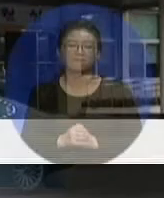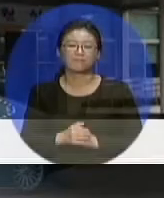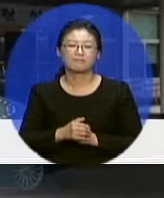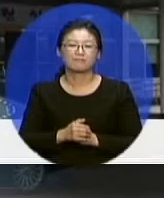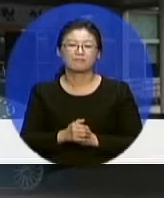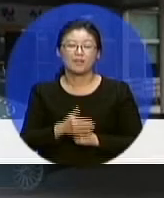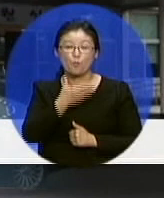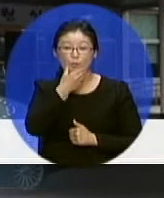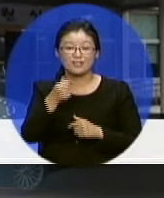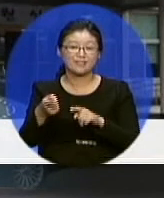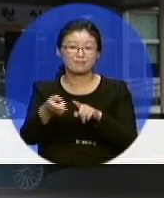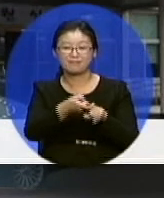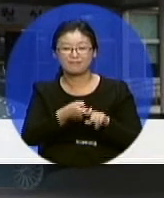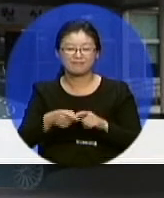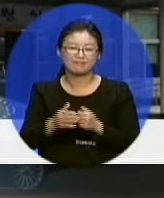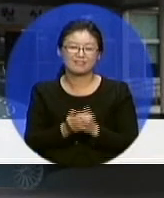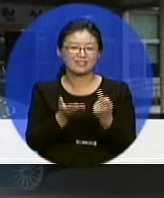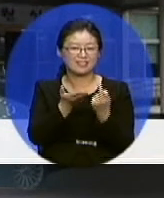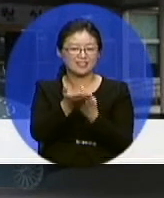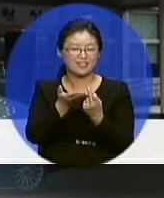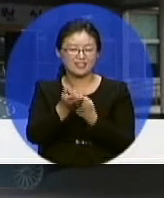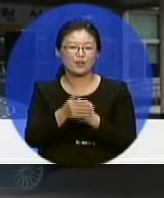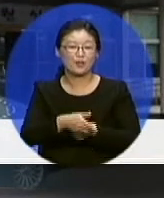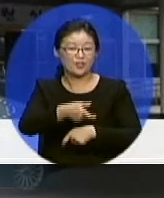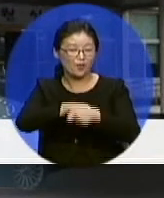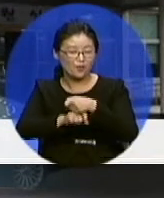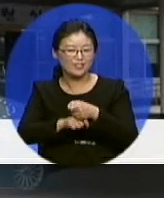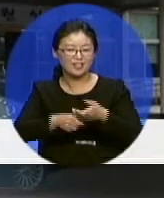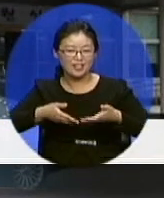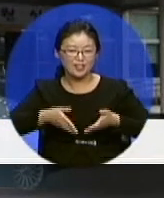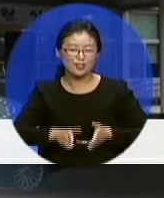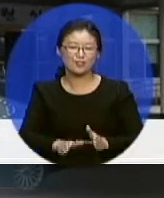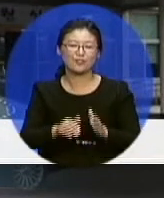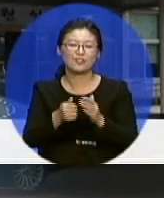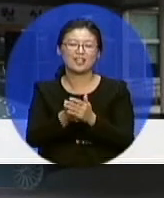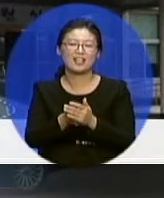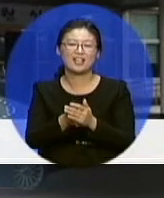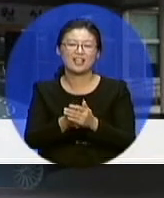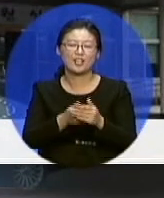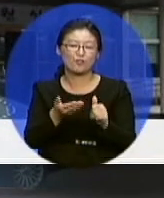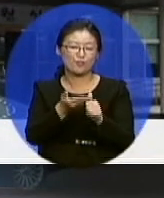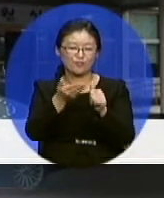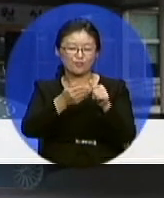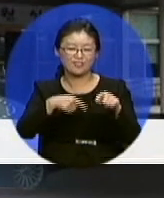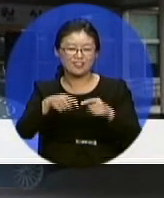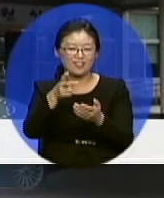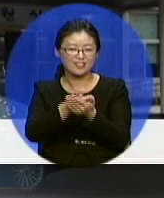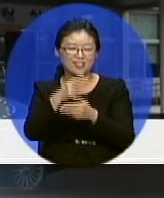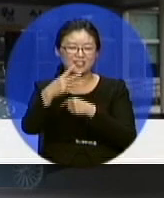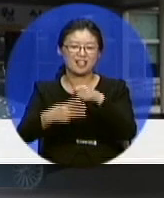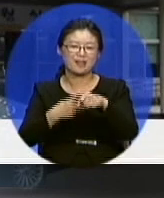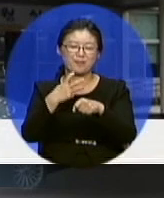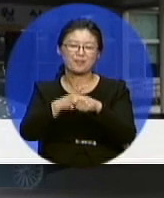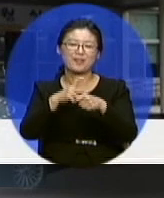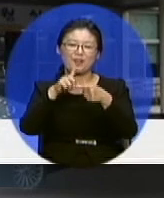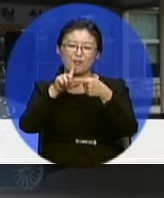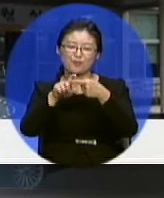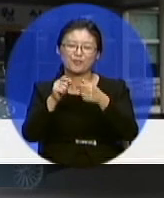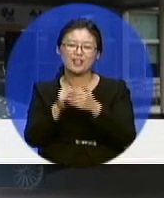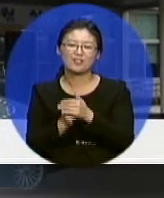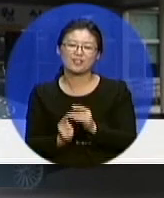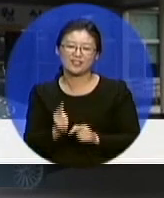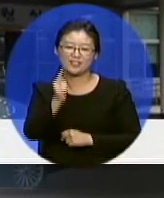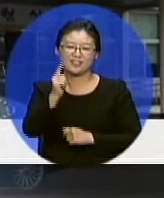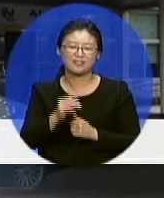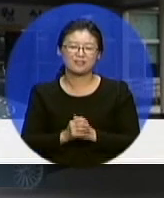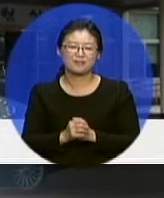복지TV 네트워크입니다. 제주도가 적극적인 출산과 육아 정책으로 최근 3년간 합계 출산율이 지속적으로